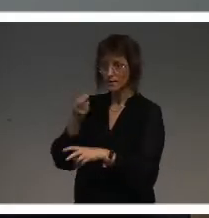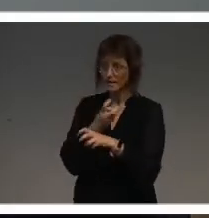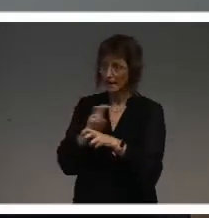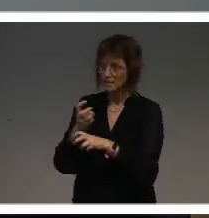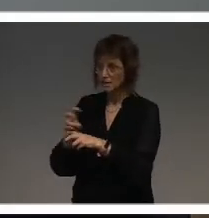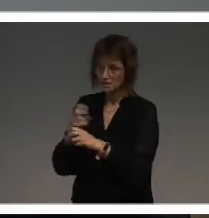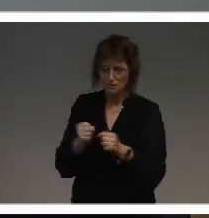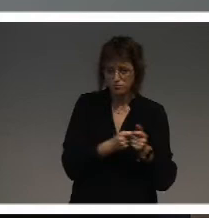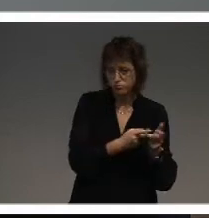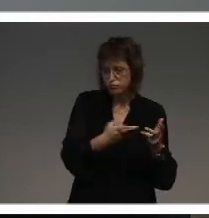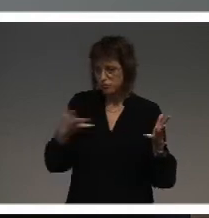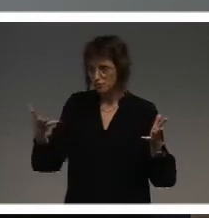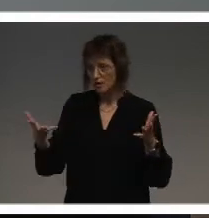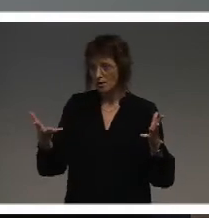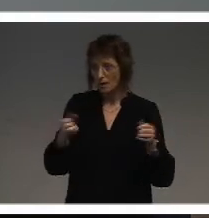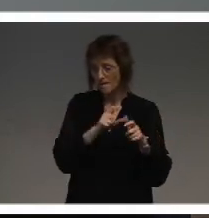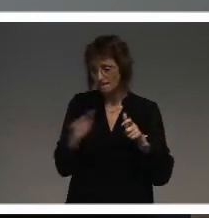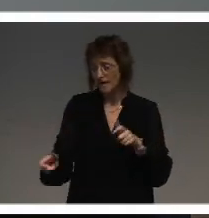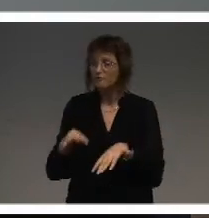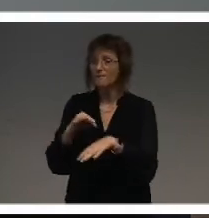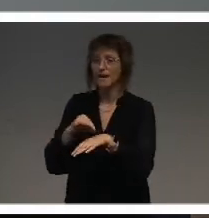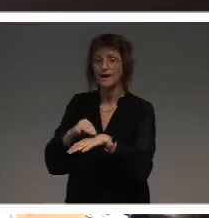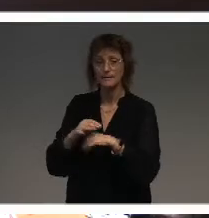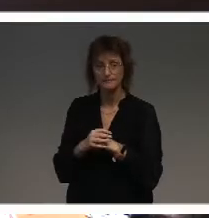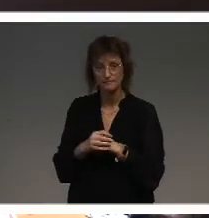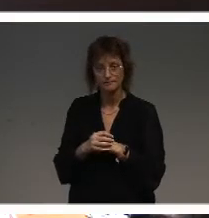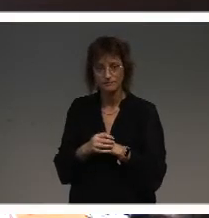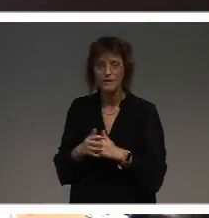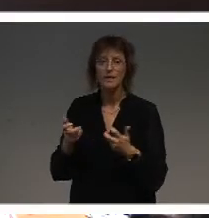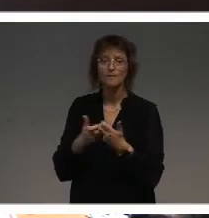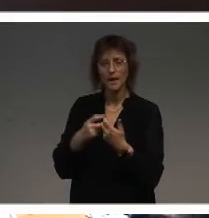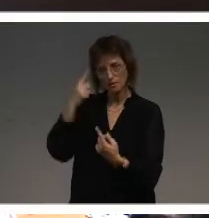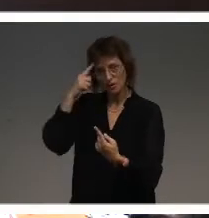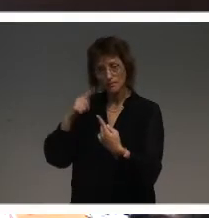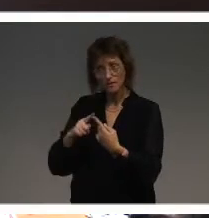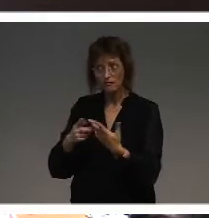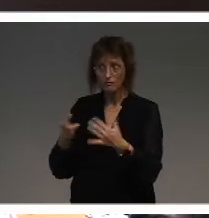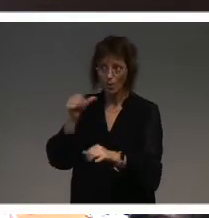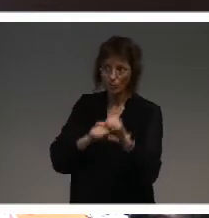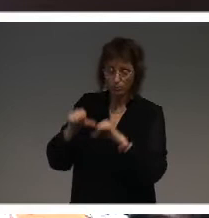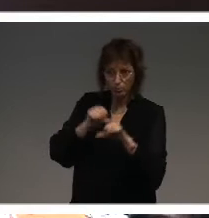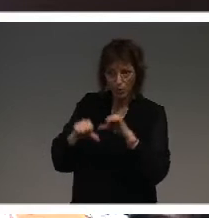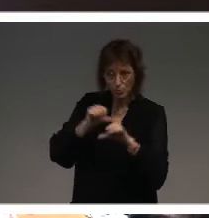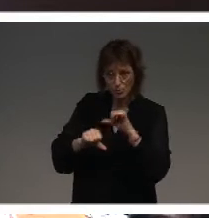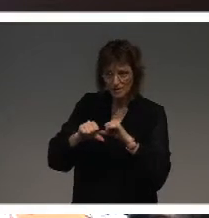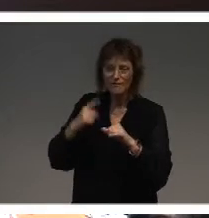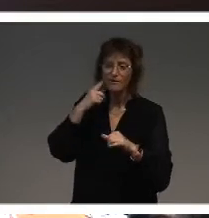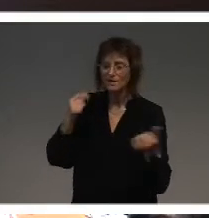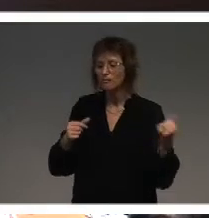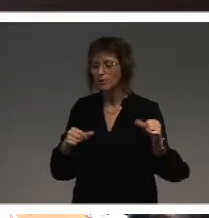des maladies. On connaît ça essentiellement autour de la question des produits chimiques, des effets des mélanges qui, aujourd'hui, on le